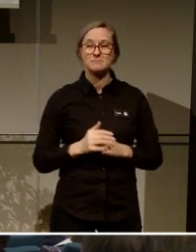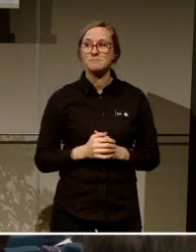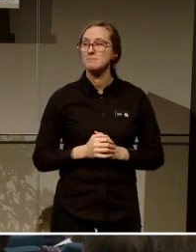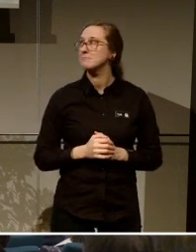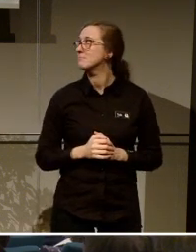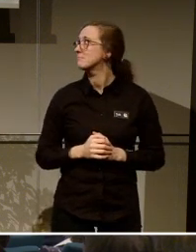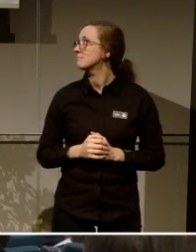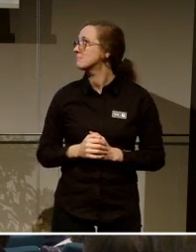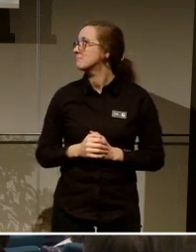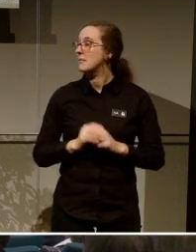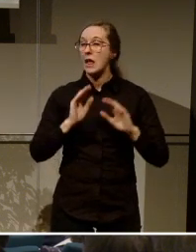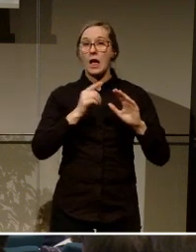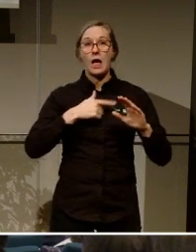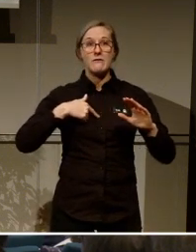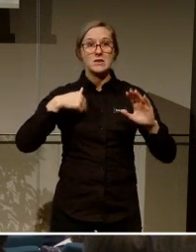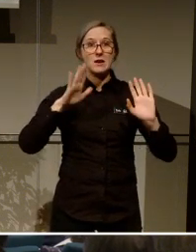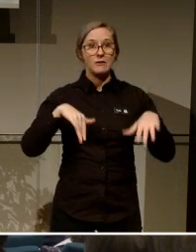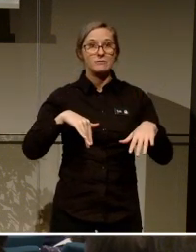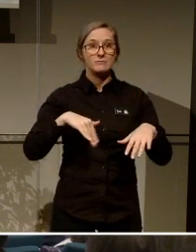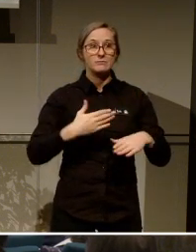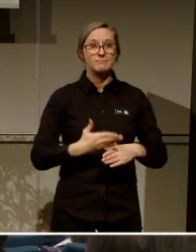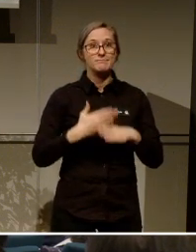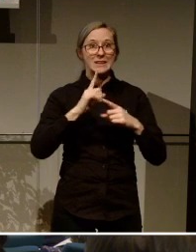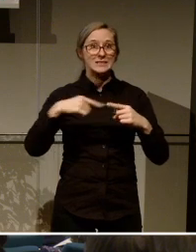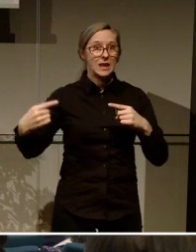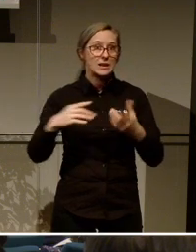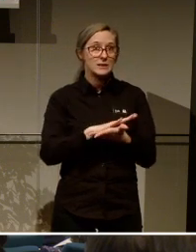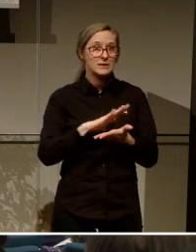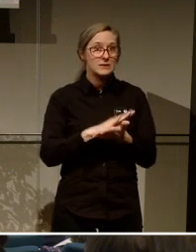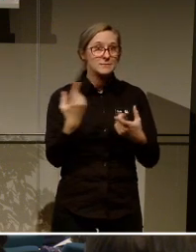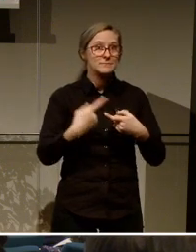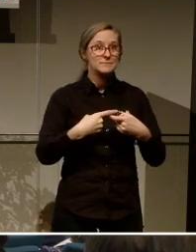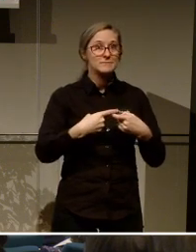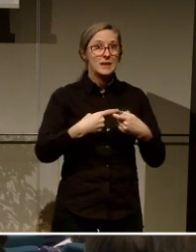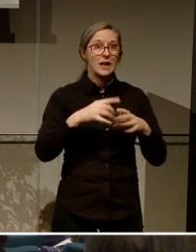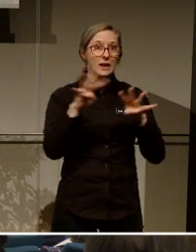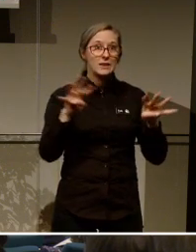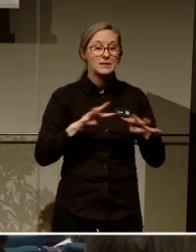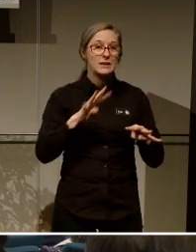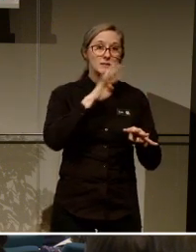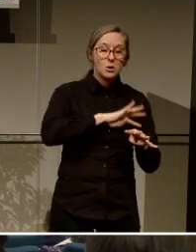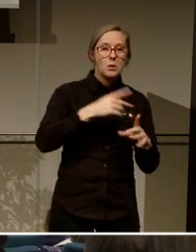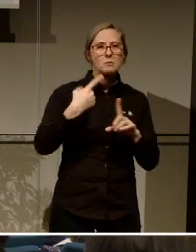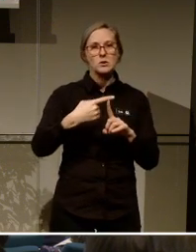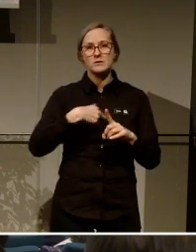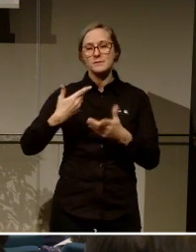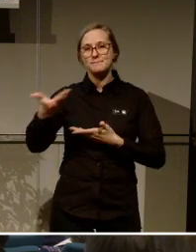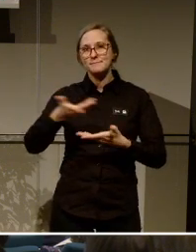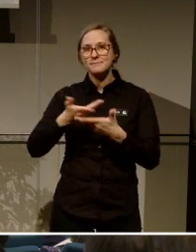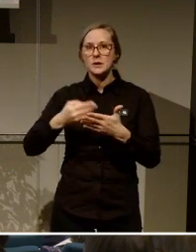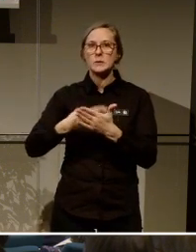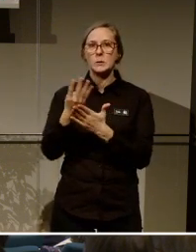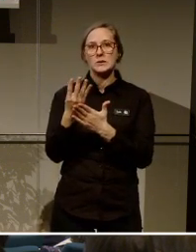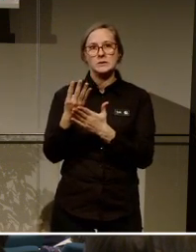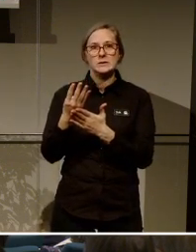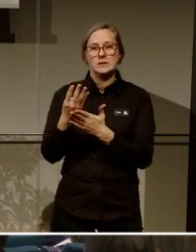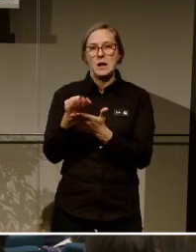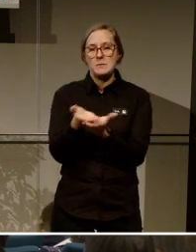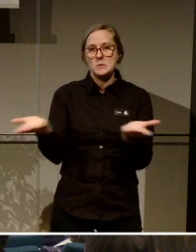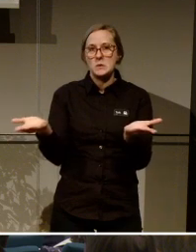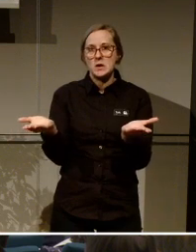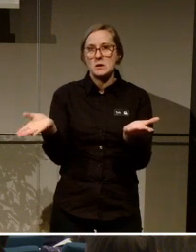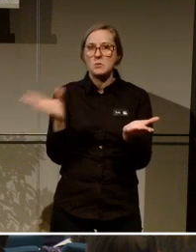Jag har gjort en serietidning om internets historia. Och så här har vi ett samarbete med Nordiska museet där vi samlar in